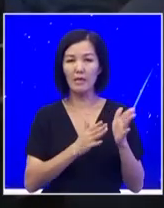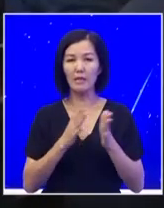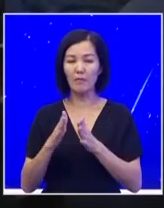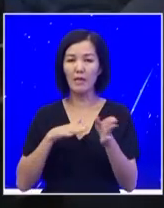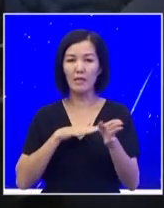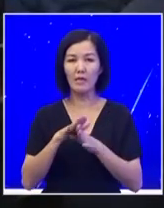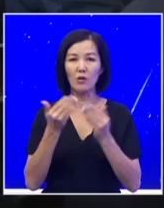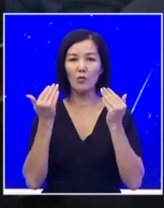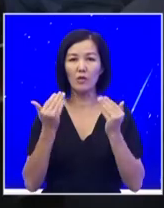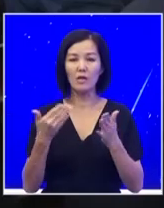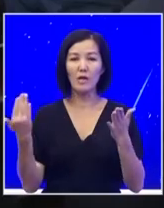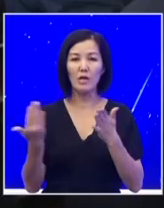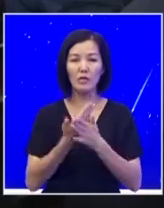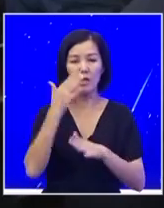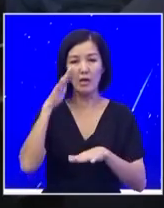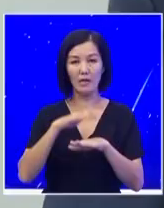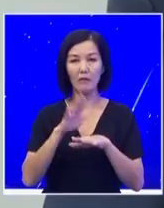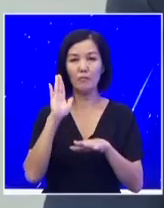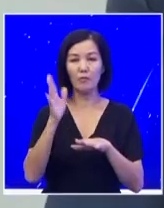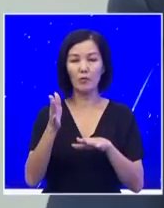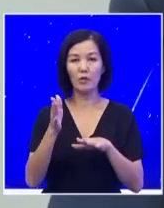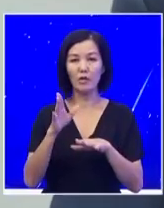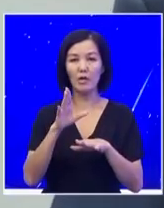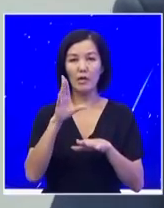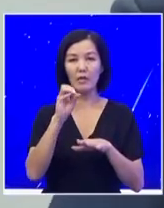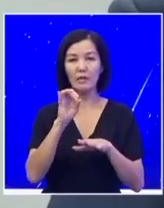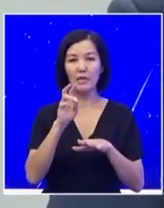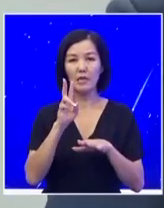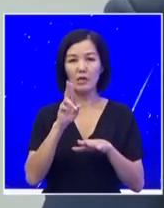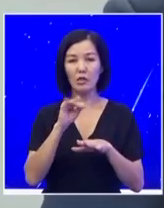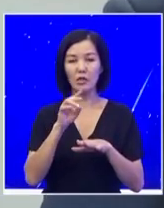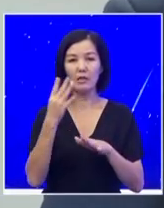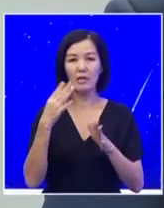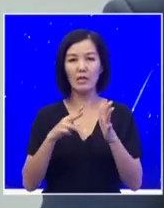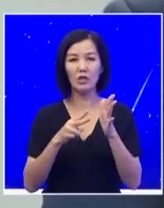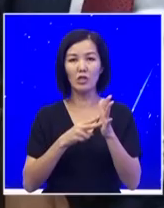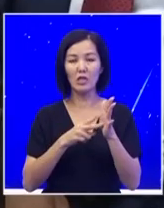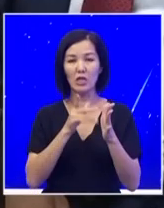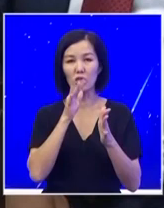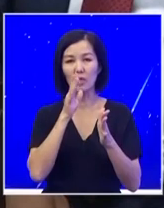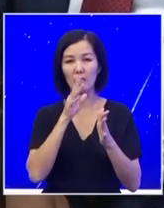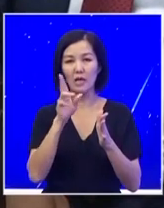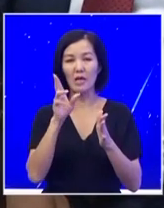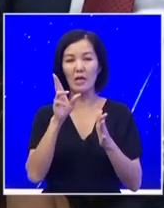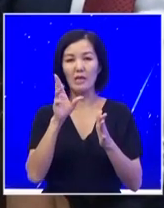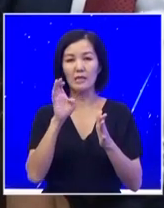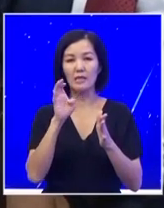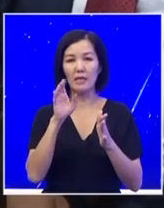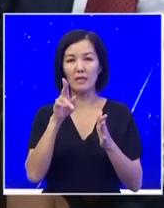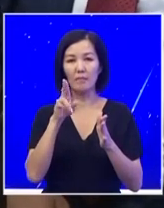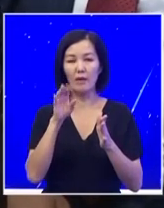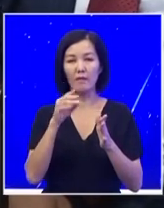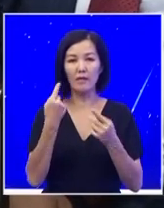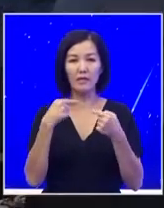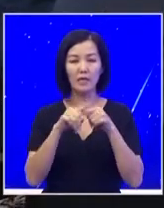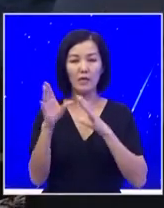атқарылуы енді жаңа әкімнің еншісінде. Ол Серікжан Ерекешев, 47 жаста. Қаныш Сәтбаев атындағы Қазақ ұлттық